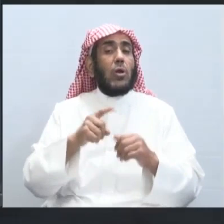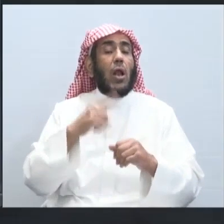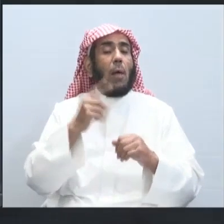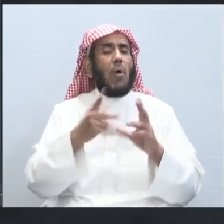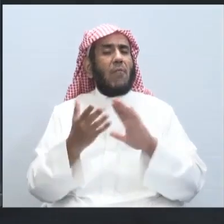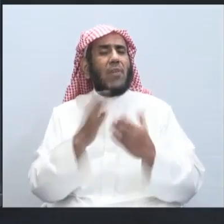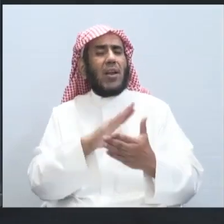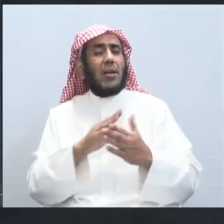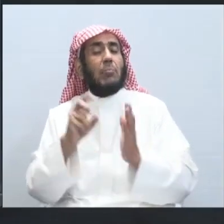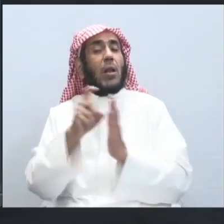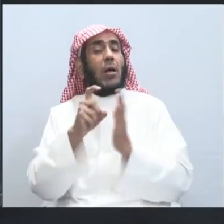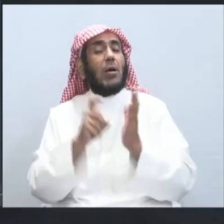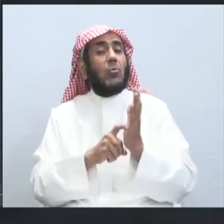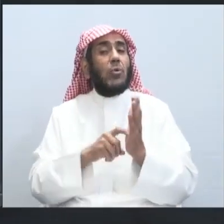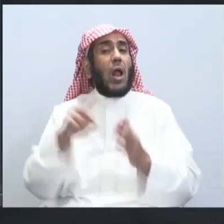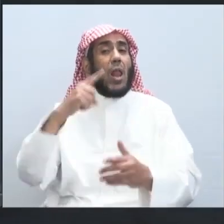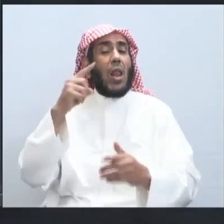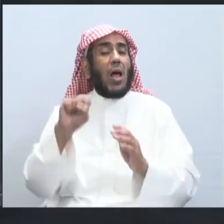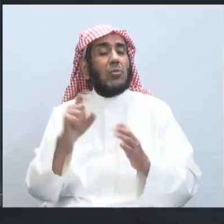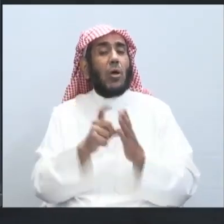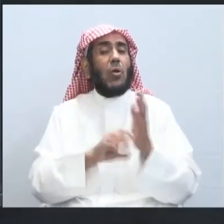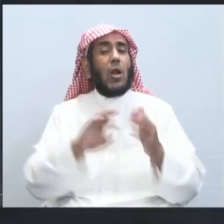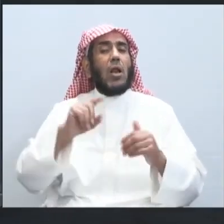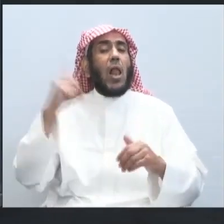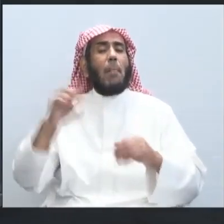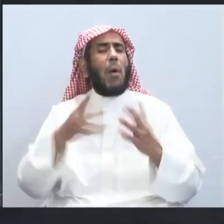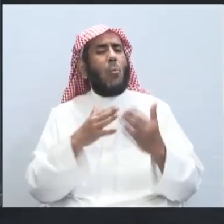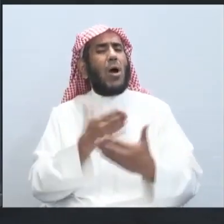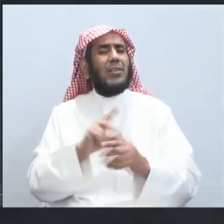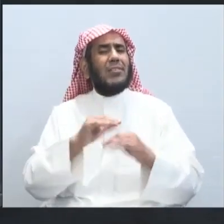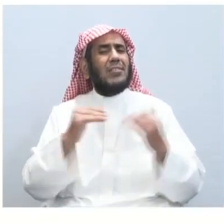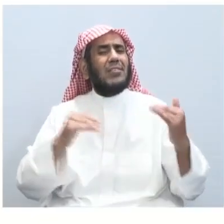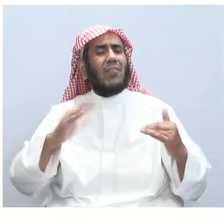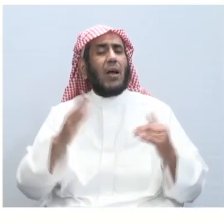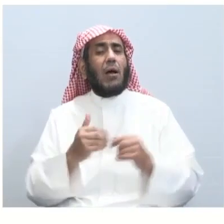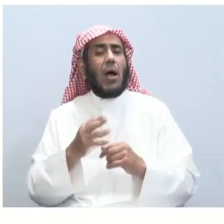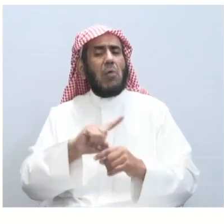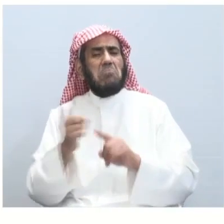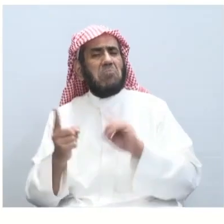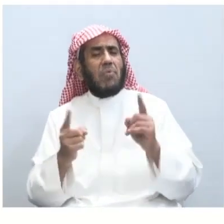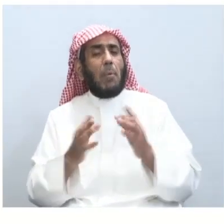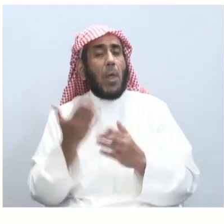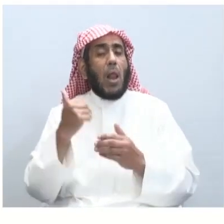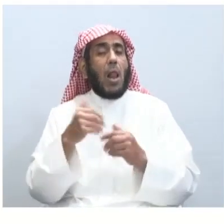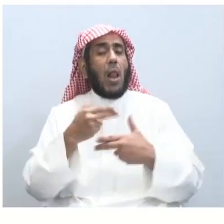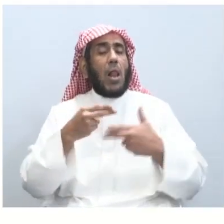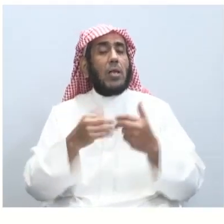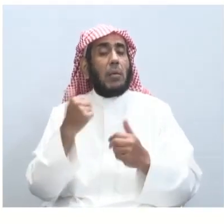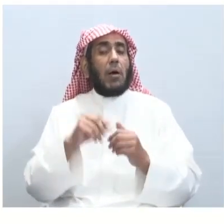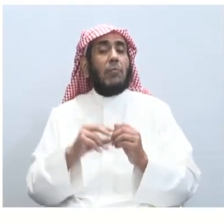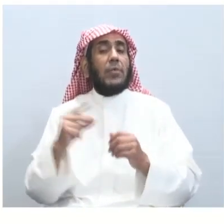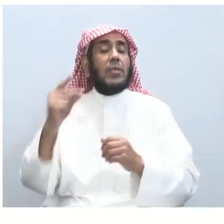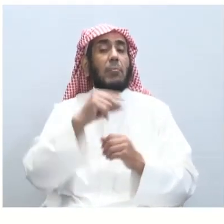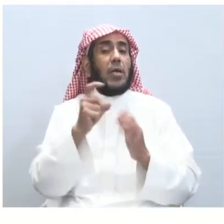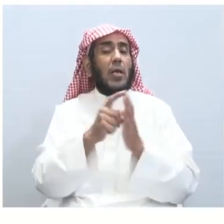بين القانون الخاص والقانون العام فما هو معيار التفرقه بناء على ما سبق مما ذكرنا في طبيعه القانون